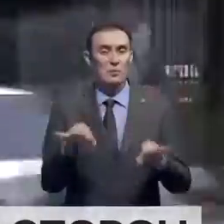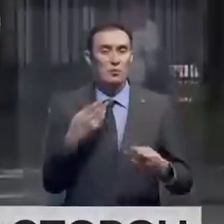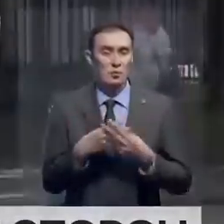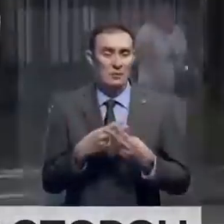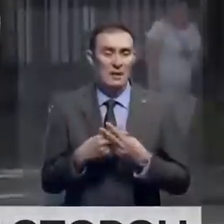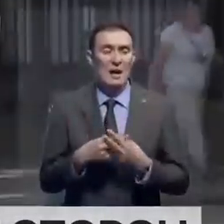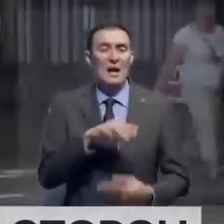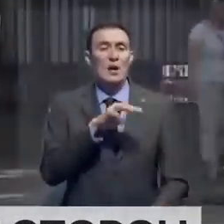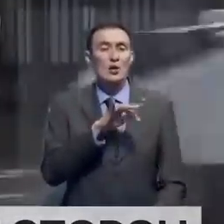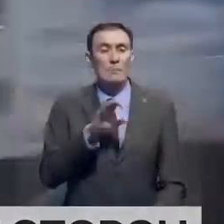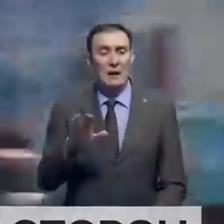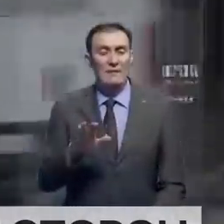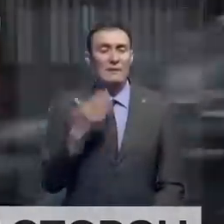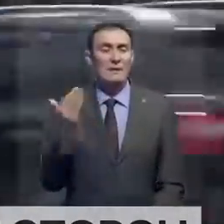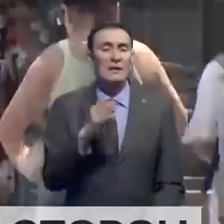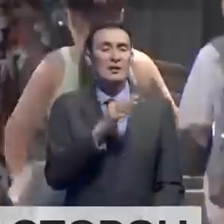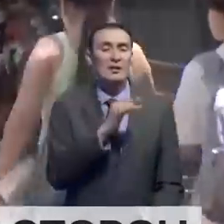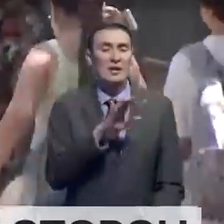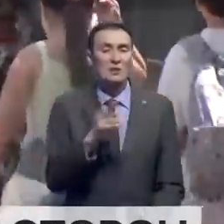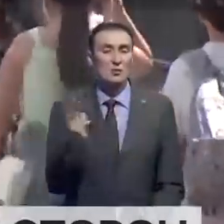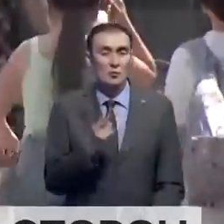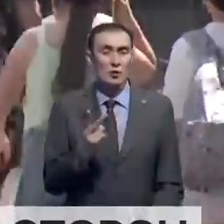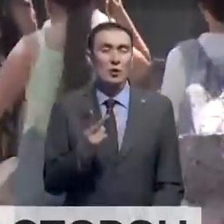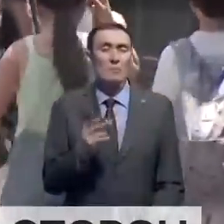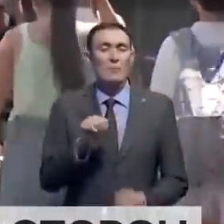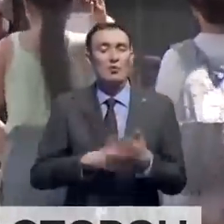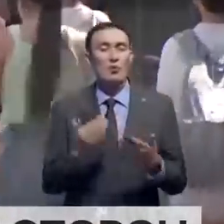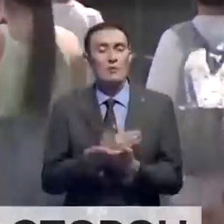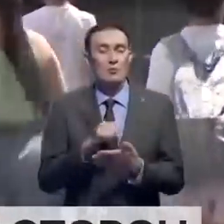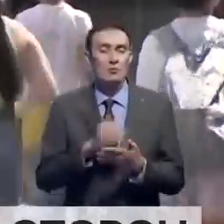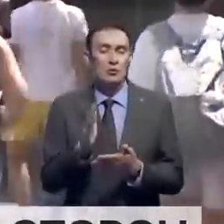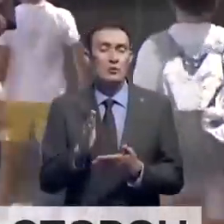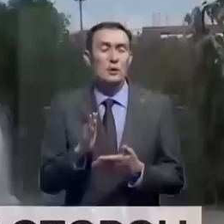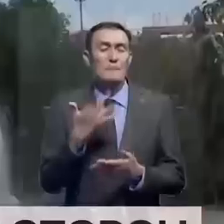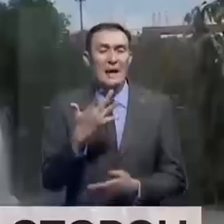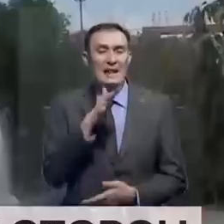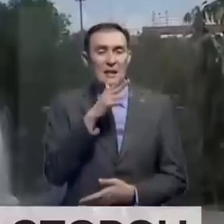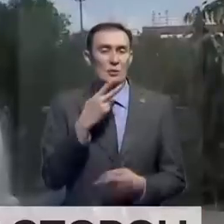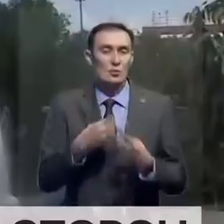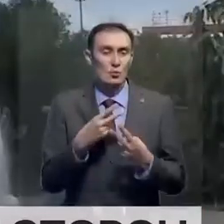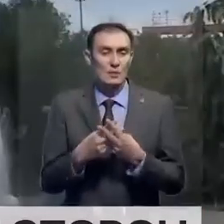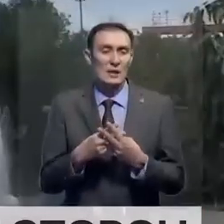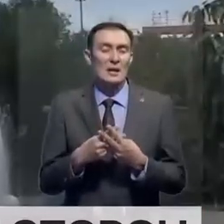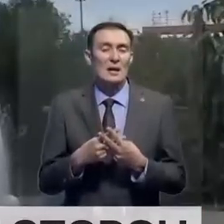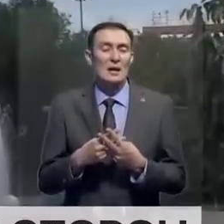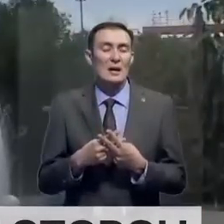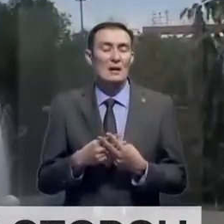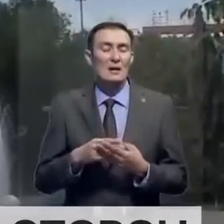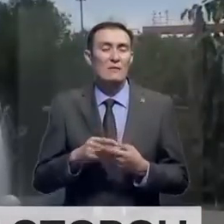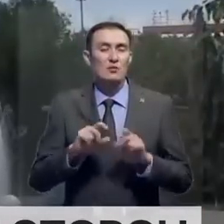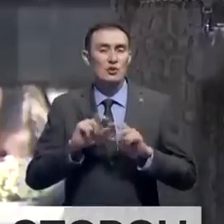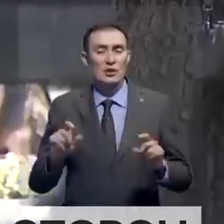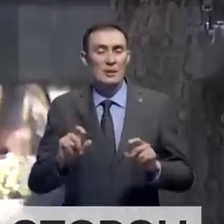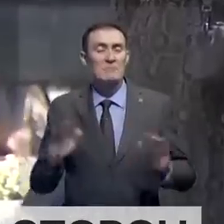вайнером миржану турибаеву и мирхану чернеязову с учетом новых обстоятельств грозит 5 лет лишения свободы в учреждении